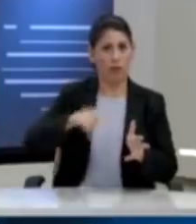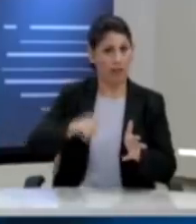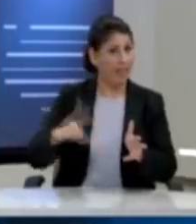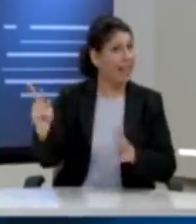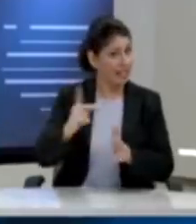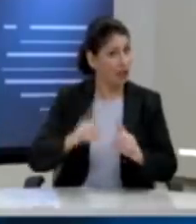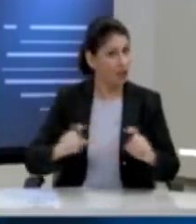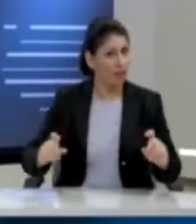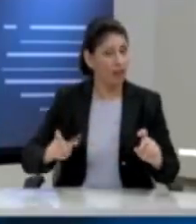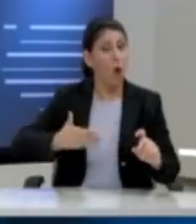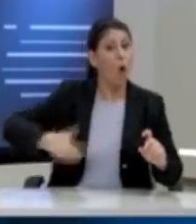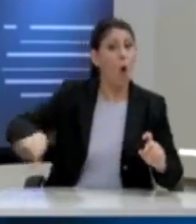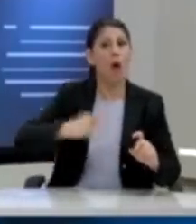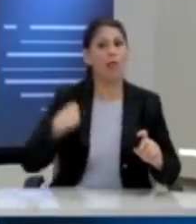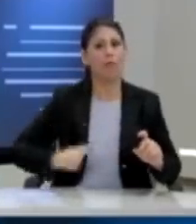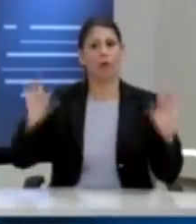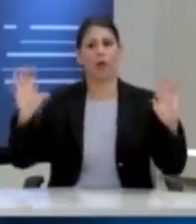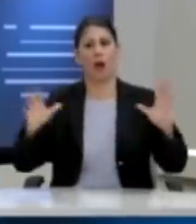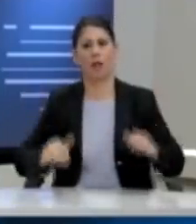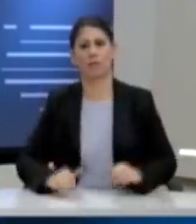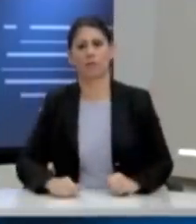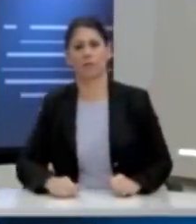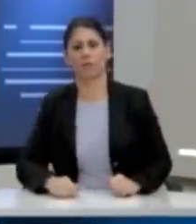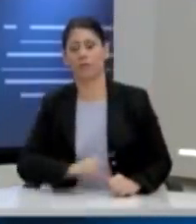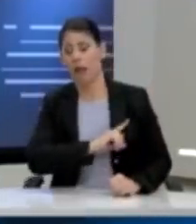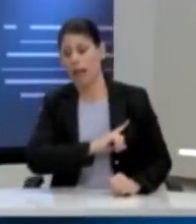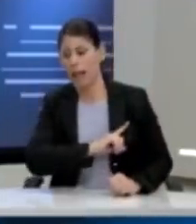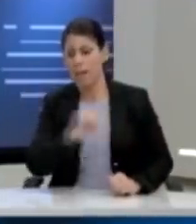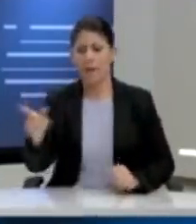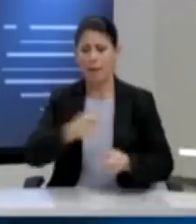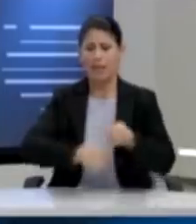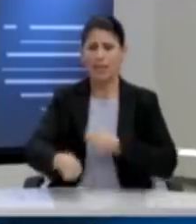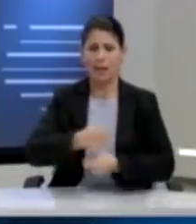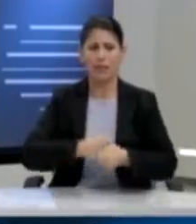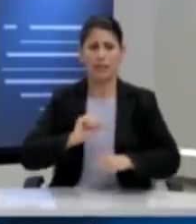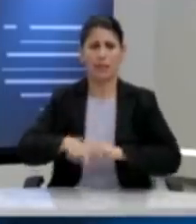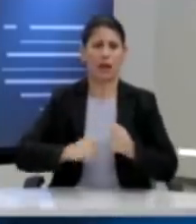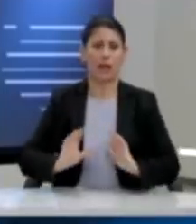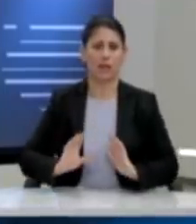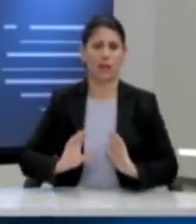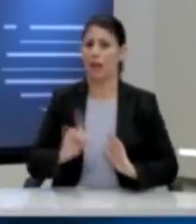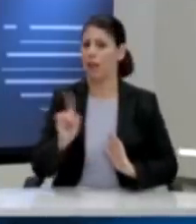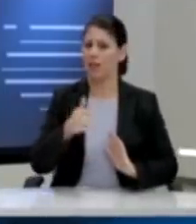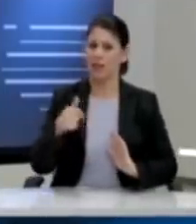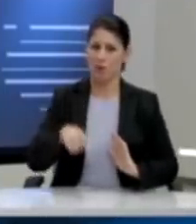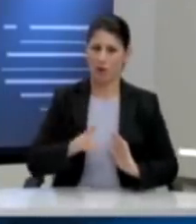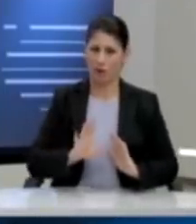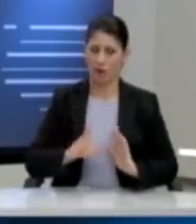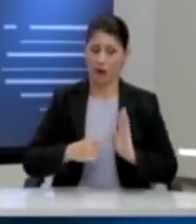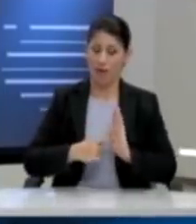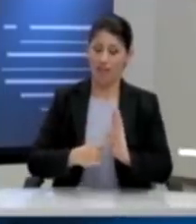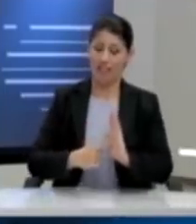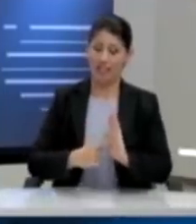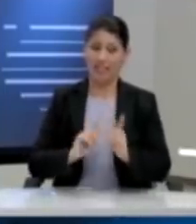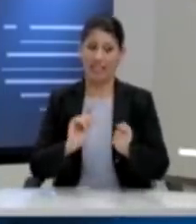κοινωνικά αγαθά, όλα δημόσια και δωρεάν. Καμιά επιχειρηματική δράση. Δεν είναι μόνο αυτό. Εμφανίζεται